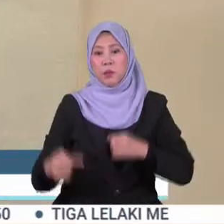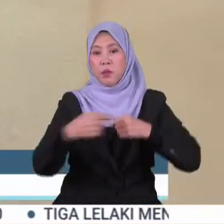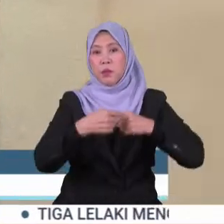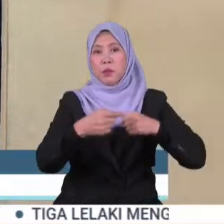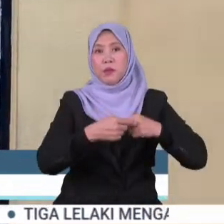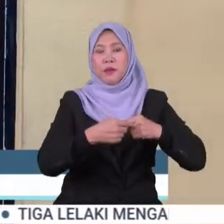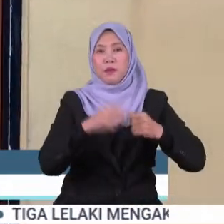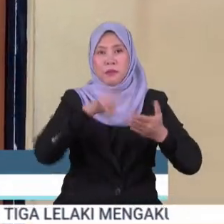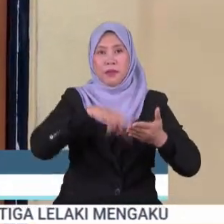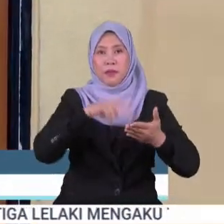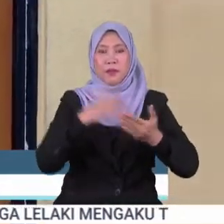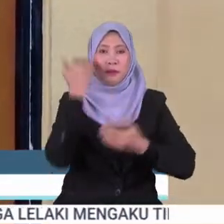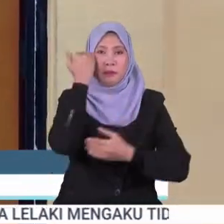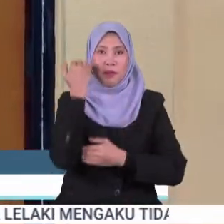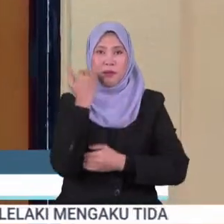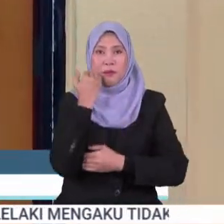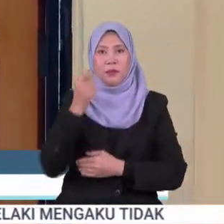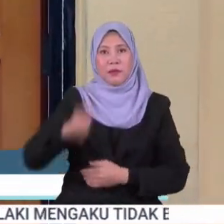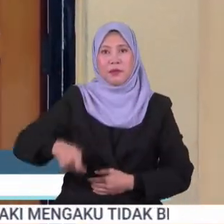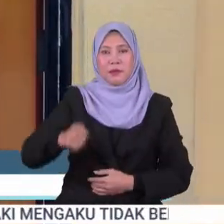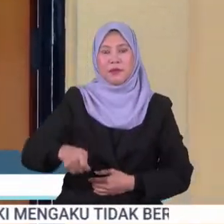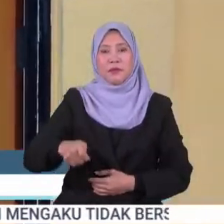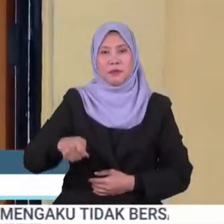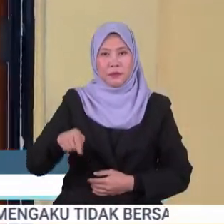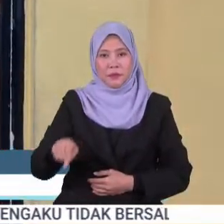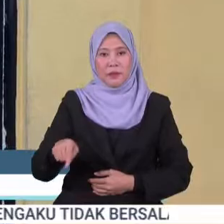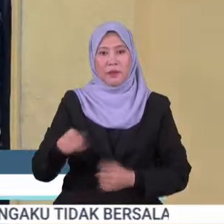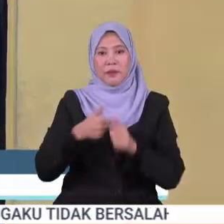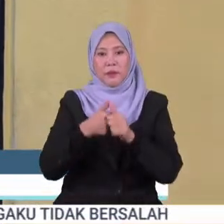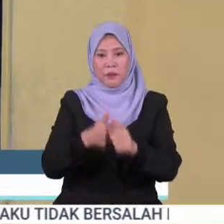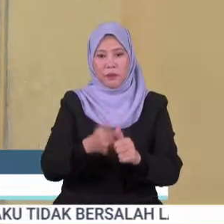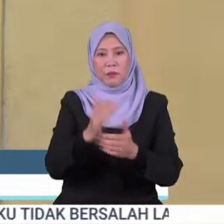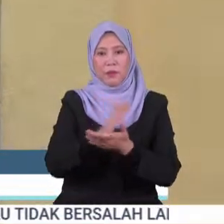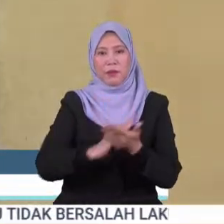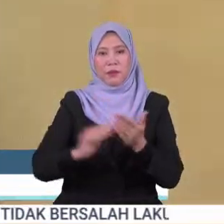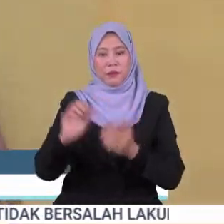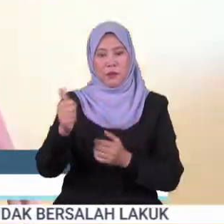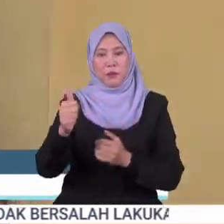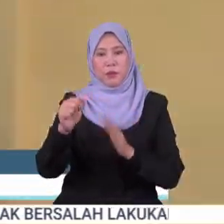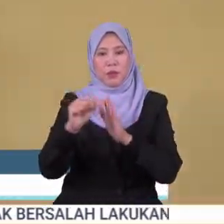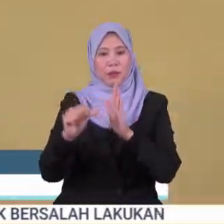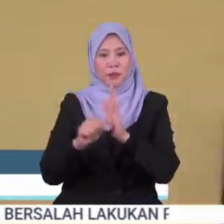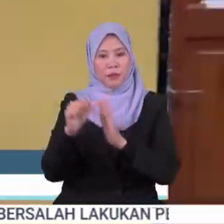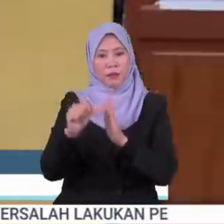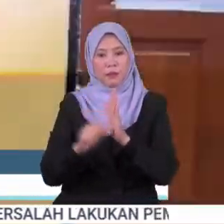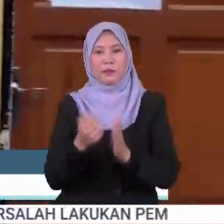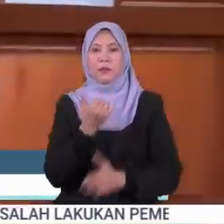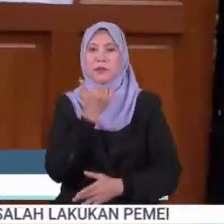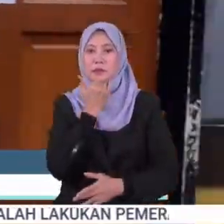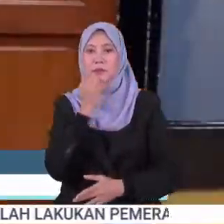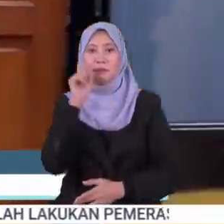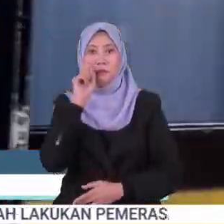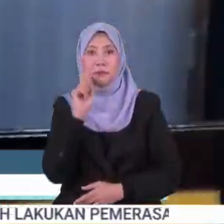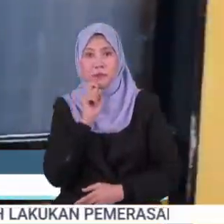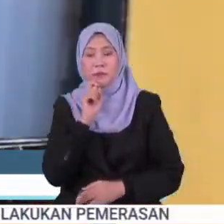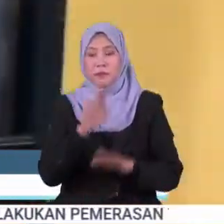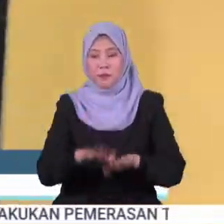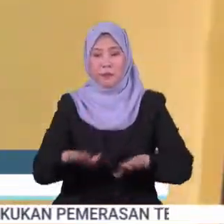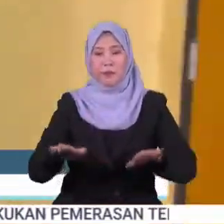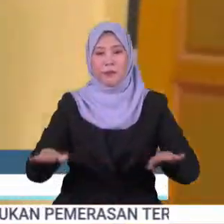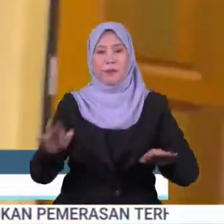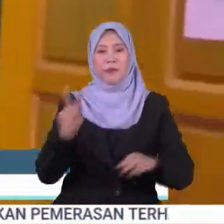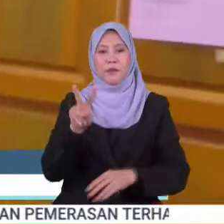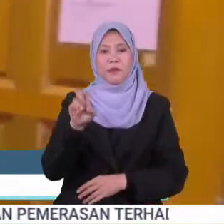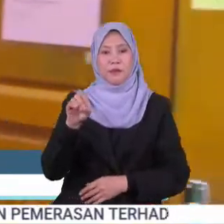Pertuduhan dibacakan di hadapan Magistrat T. Ashvini mengikut Seksyen 10 Akta Kesalahan-Kesalahan Seksual terhadap